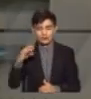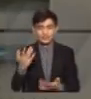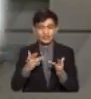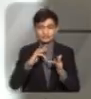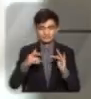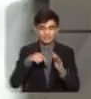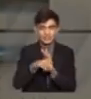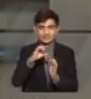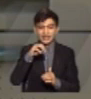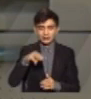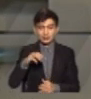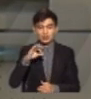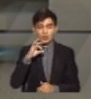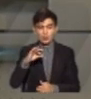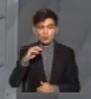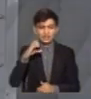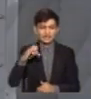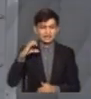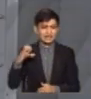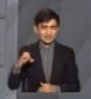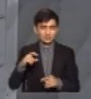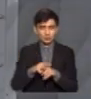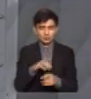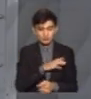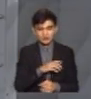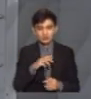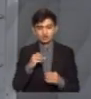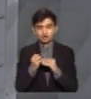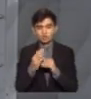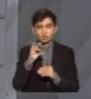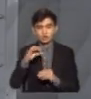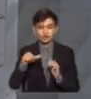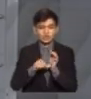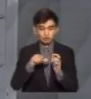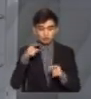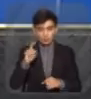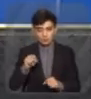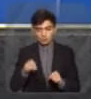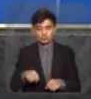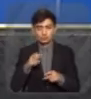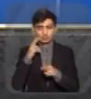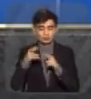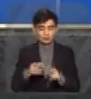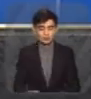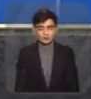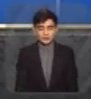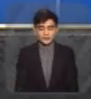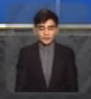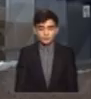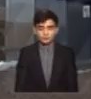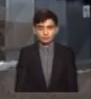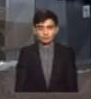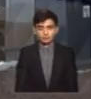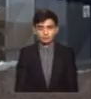фонда ОСМС, а также по номеру 1406. Мадина Исюмбаева, Ренат Абулхаиров,